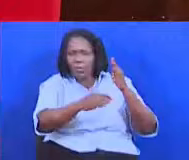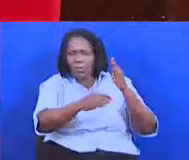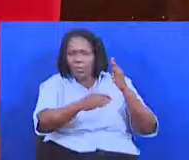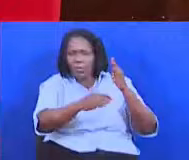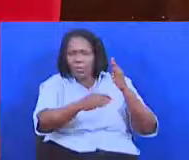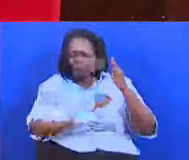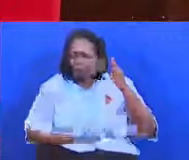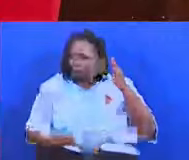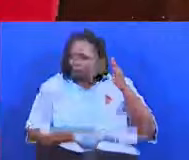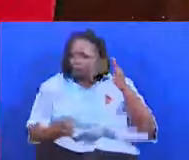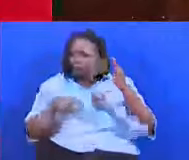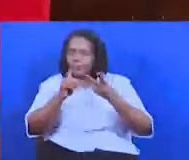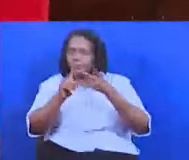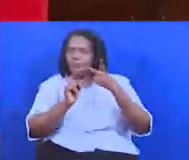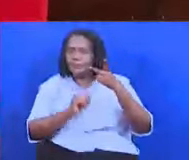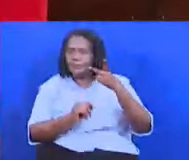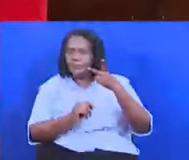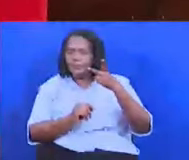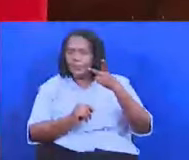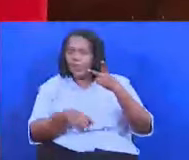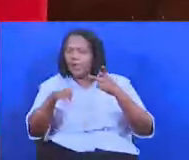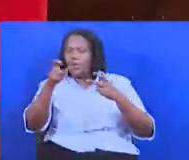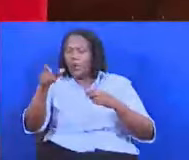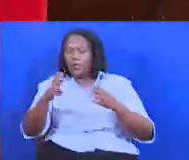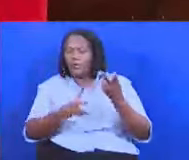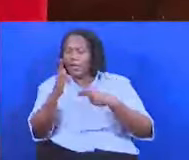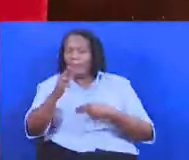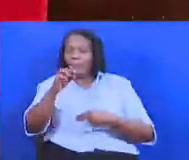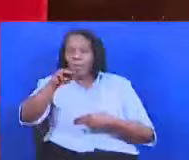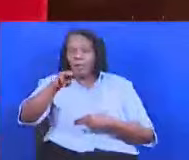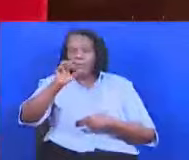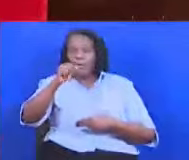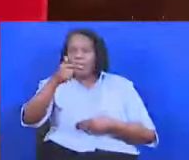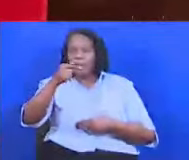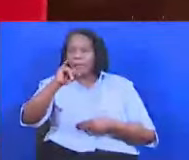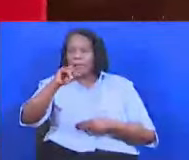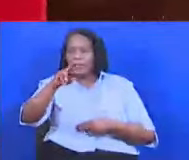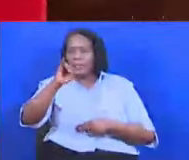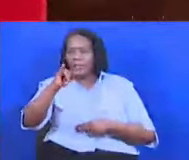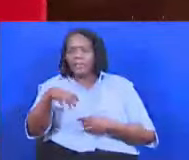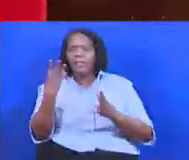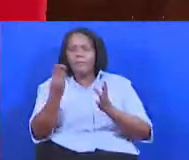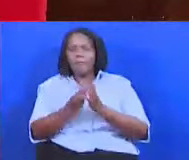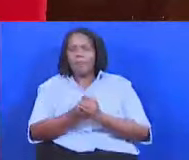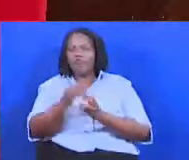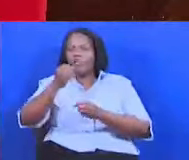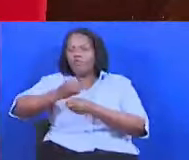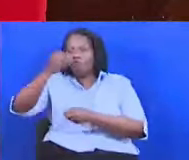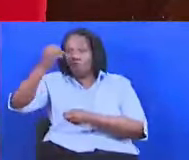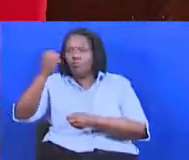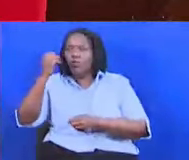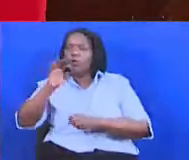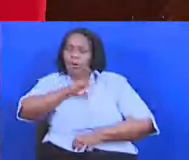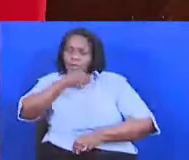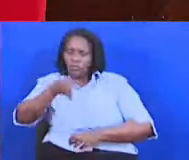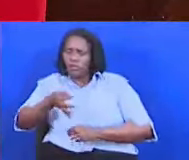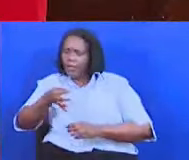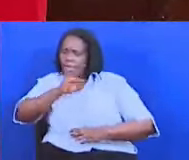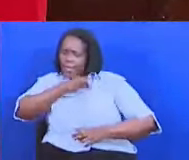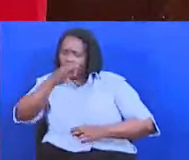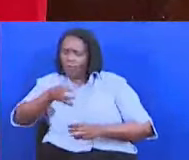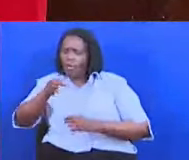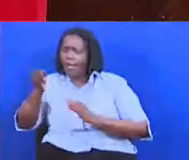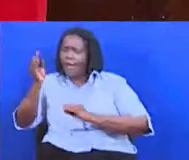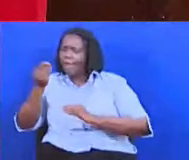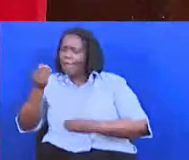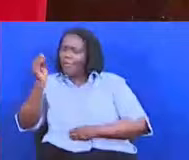Swali la pili, wananchi wa kata ya Matiri pamoja na kata ya Nguzo nao wamejenga shule ya sekondari